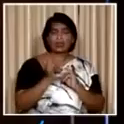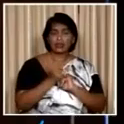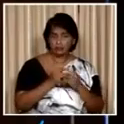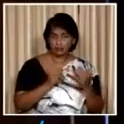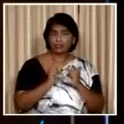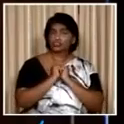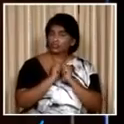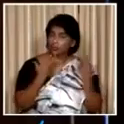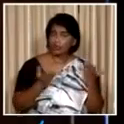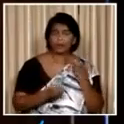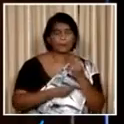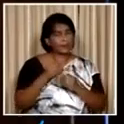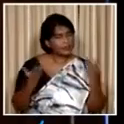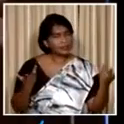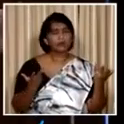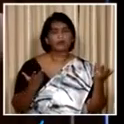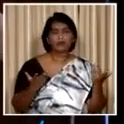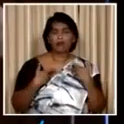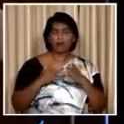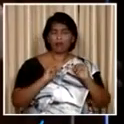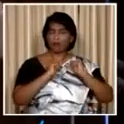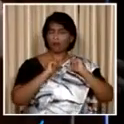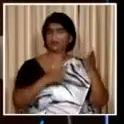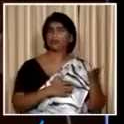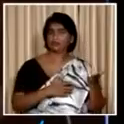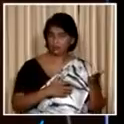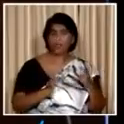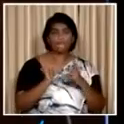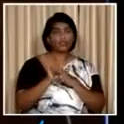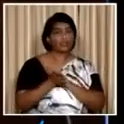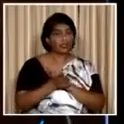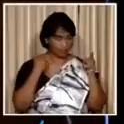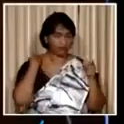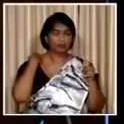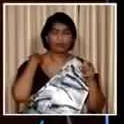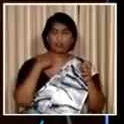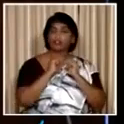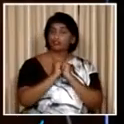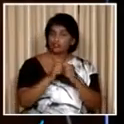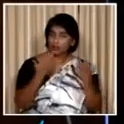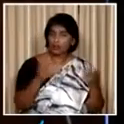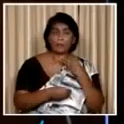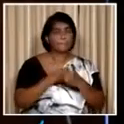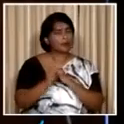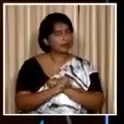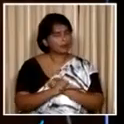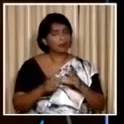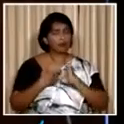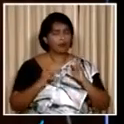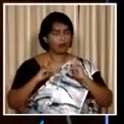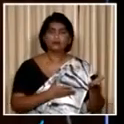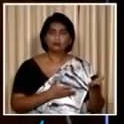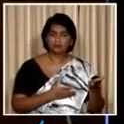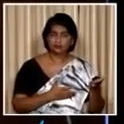සිල්ලට ව්‍යාපාරයකුත් නැහැ රැකියාවකුත් නැහැ අපිට වඩා හොඳට ජීවත් වෙනවා විජිතේරත් සහෝදරයාට රස්සාවකුත් නැහැ ව්‍යාපාරයකුත් නැහැ අපිට වඩා